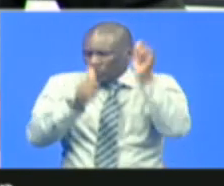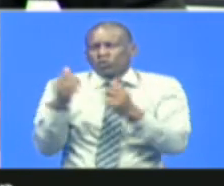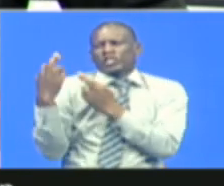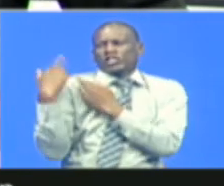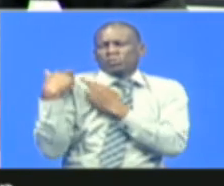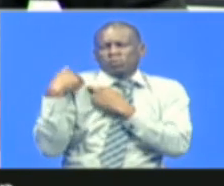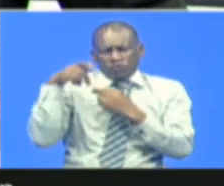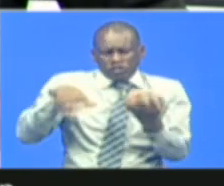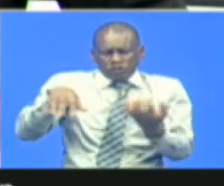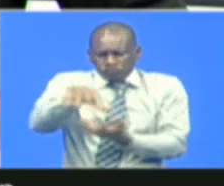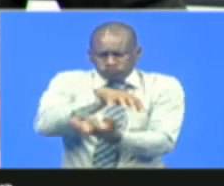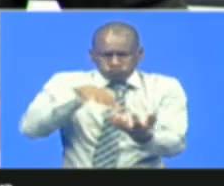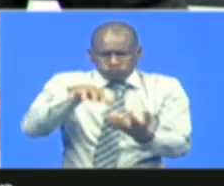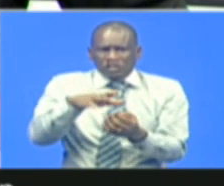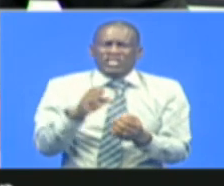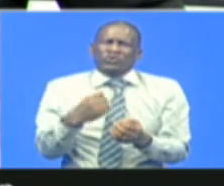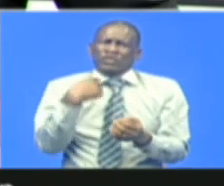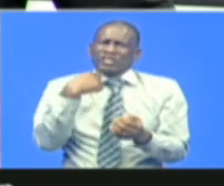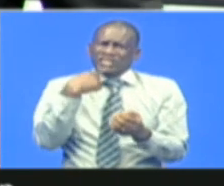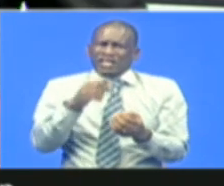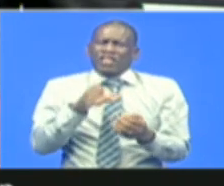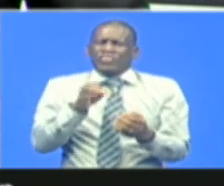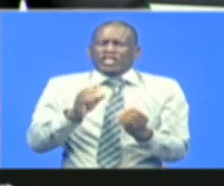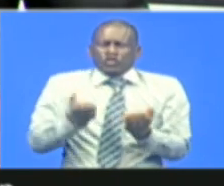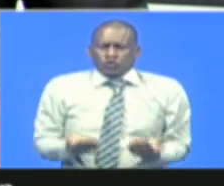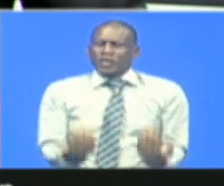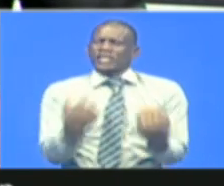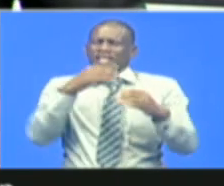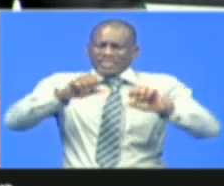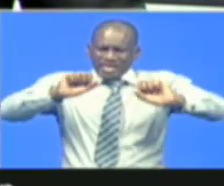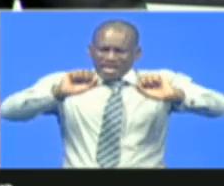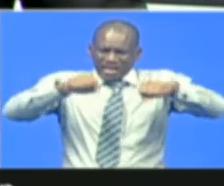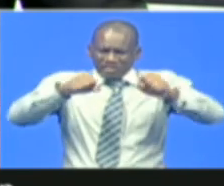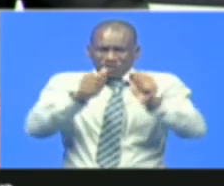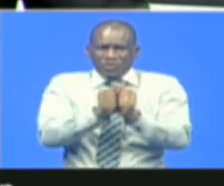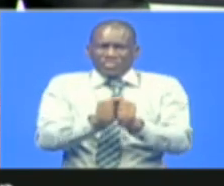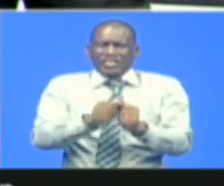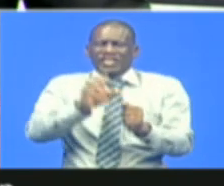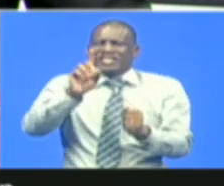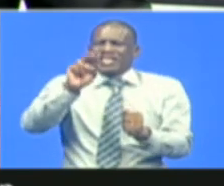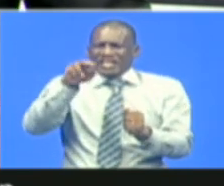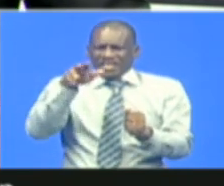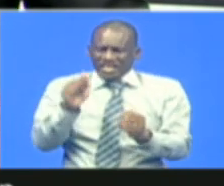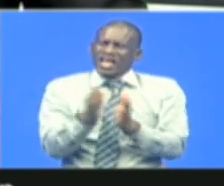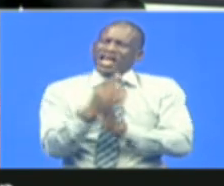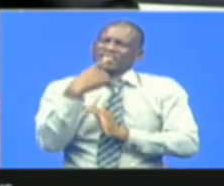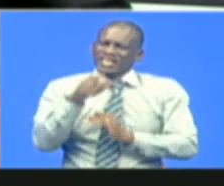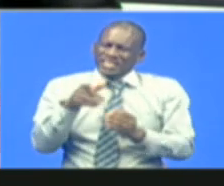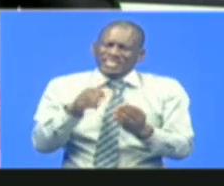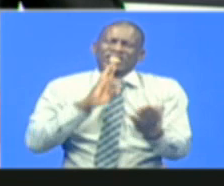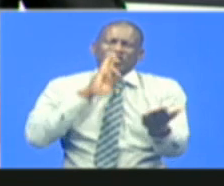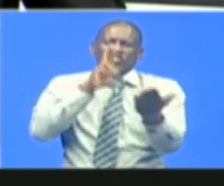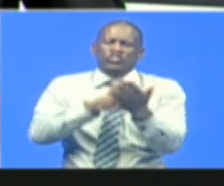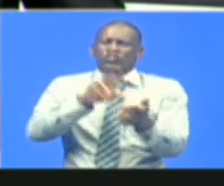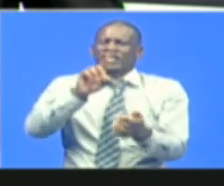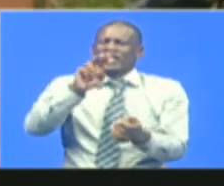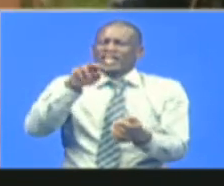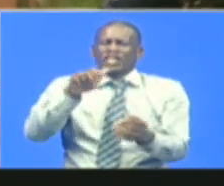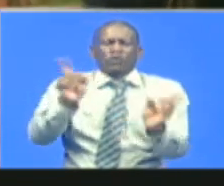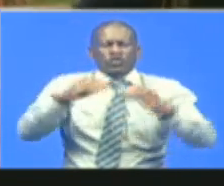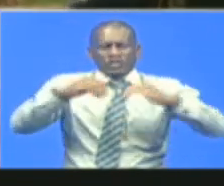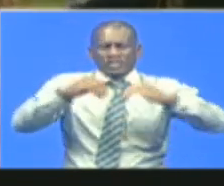Sharon na Melon wamesema wanakubaliana na matokeo ya DNA lakini wakasitiza kuwa matokeo hayo hayatawatenganisha. Brenda Wanga anatujuza zaidi.